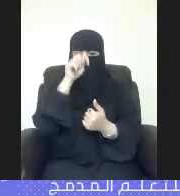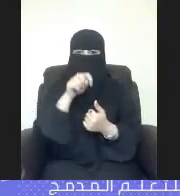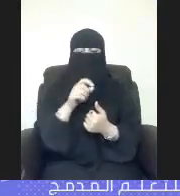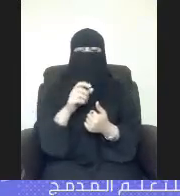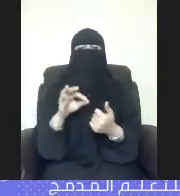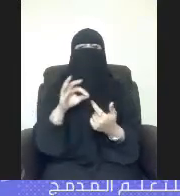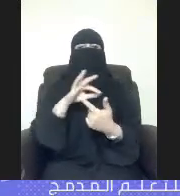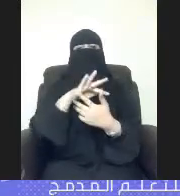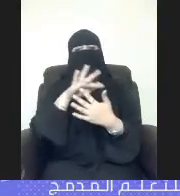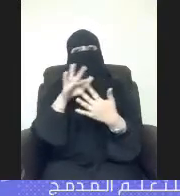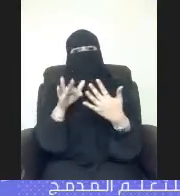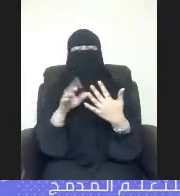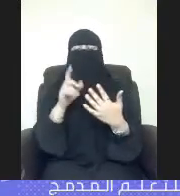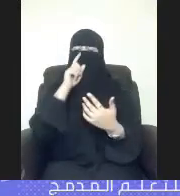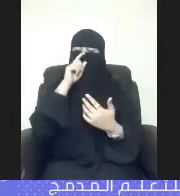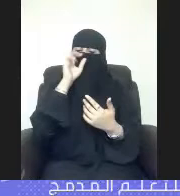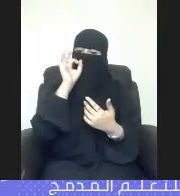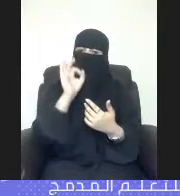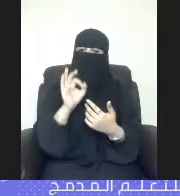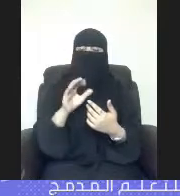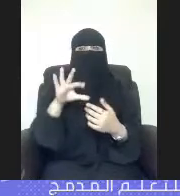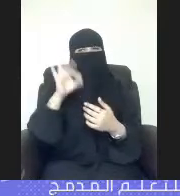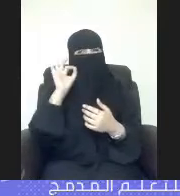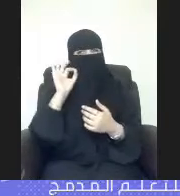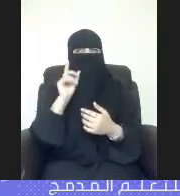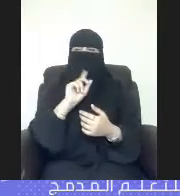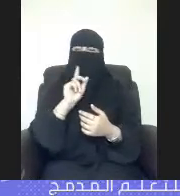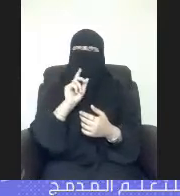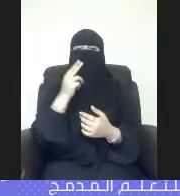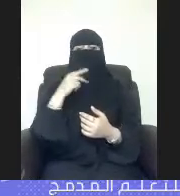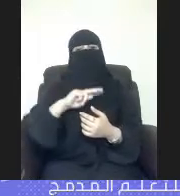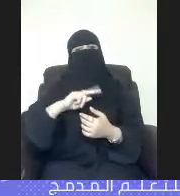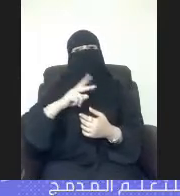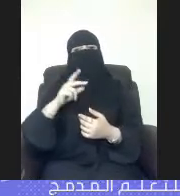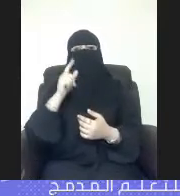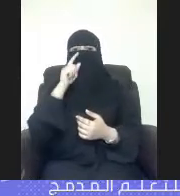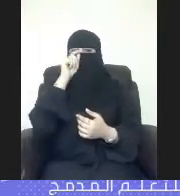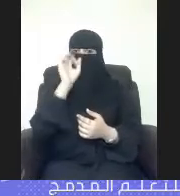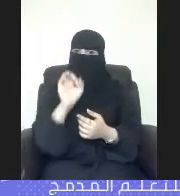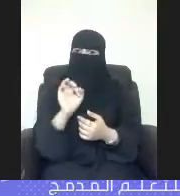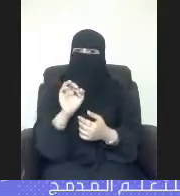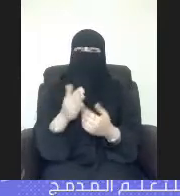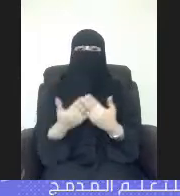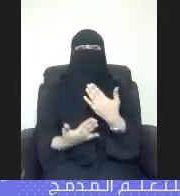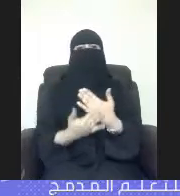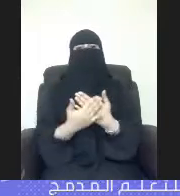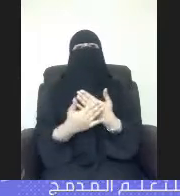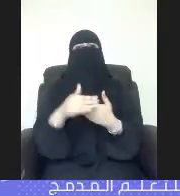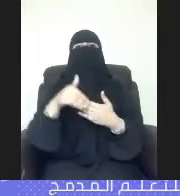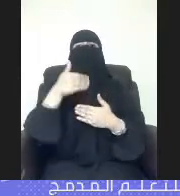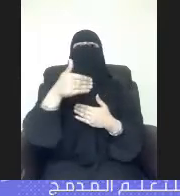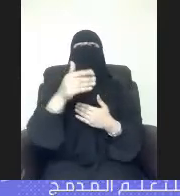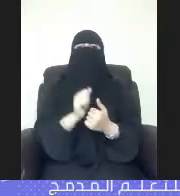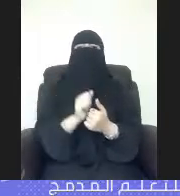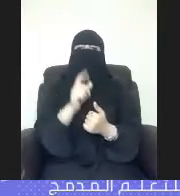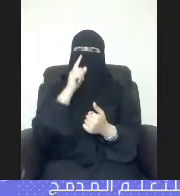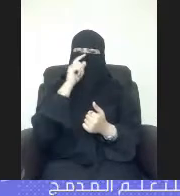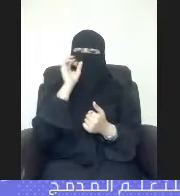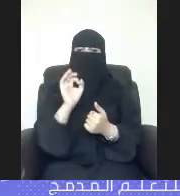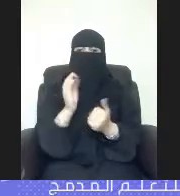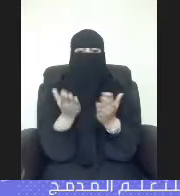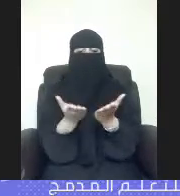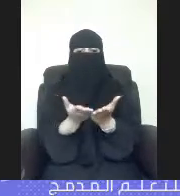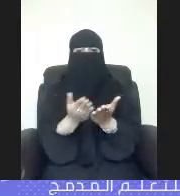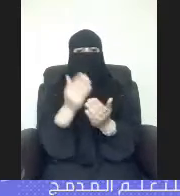للجامعات، إنما أصبح خيارا أنا أتوقع أنه سيبقى إجباري في بعض المقررات.